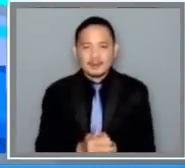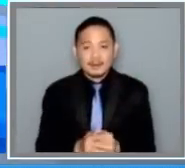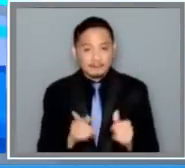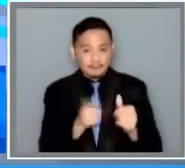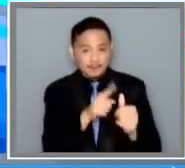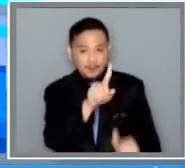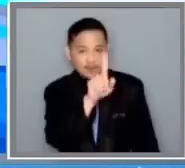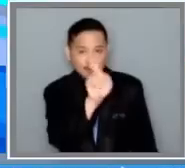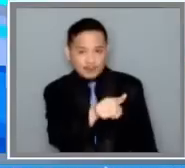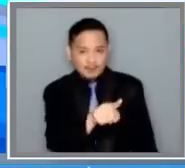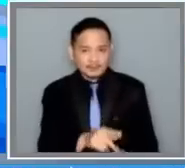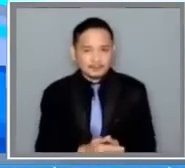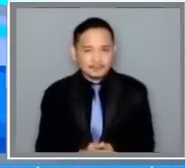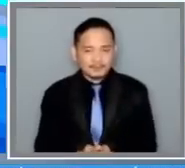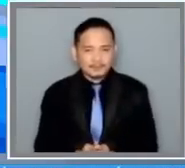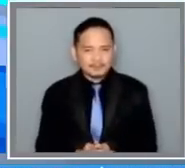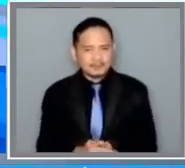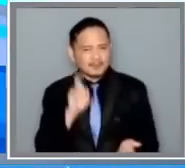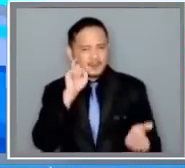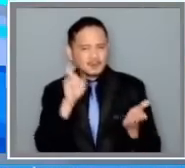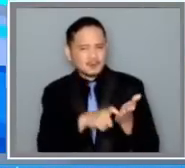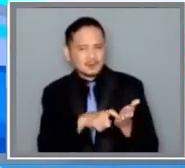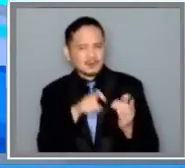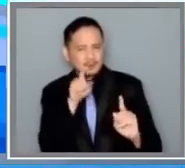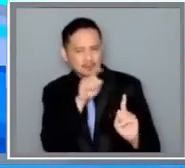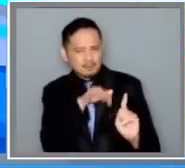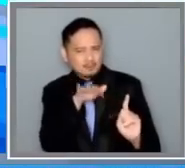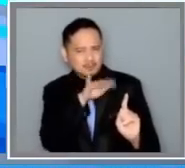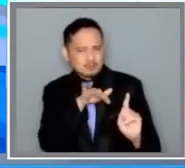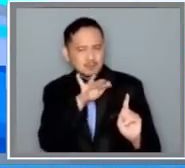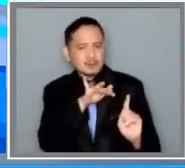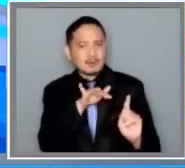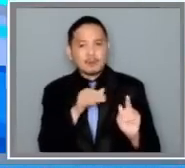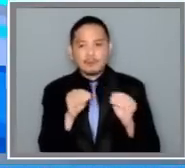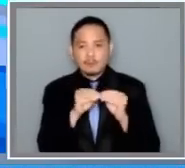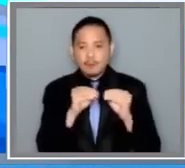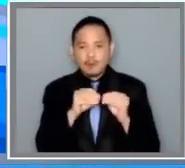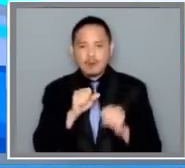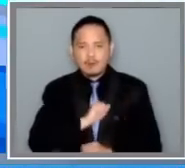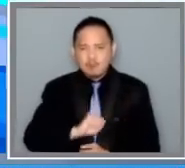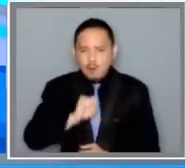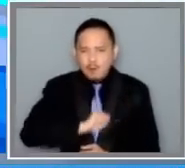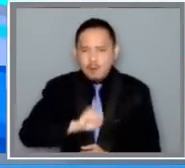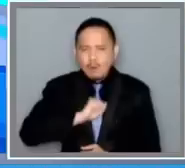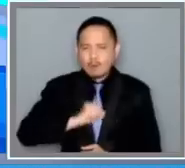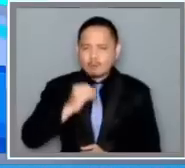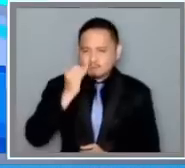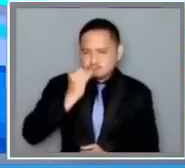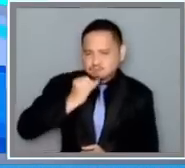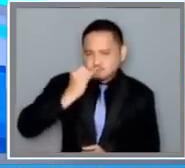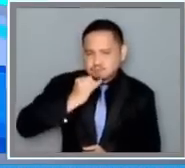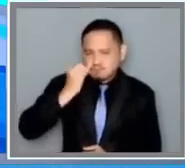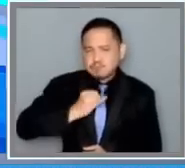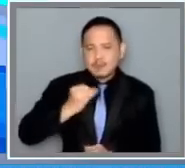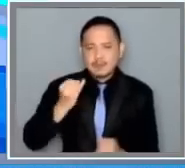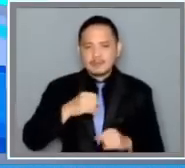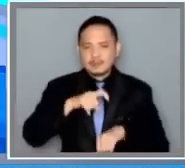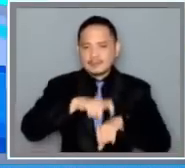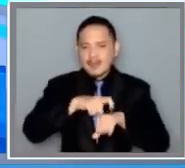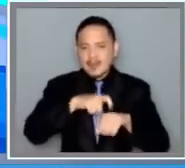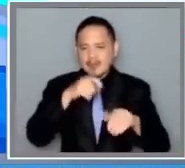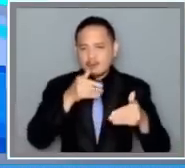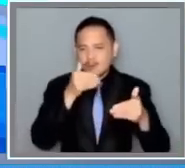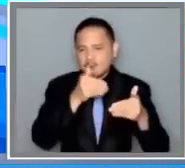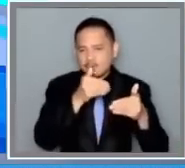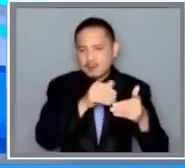ba ito observation na marami sa atin? Mas marami inuubo, sinisipon, ito pag Bermans, hanggang ano na yan,